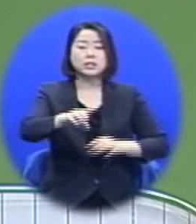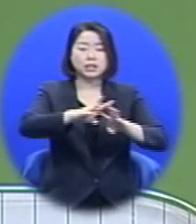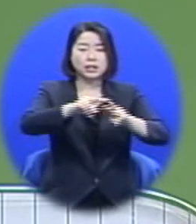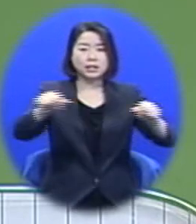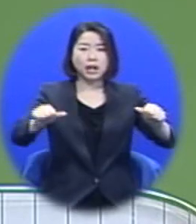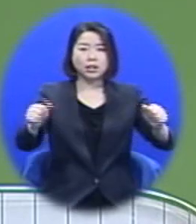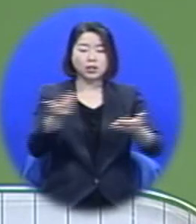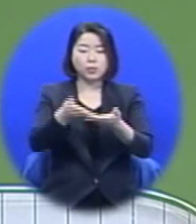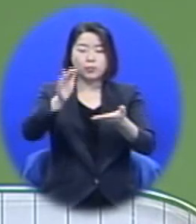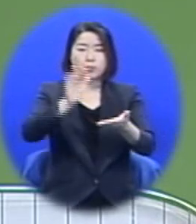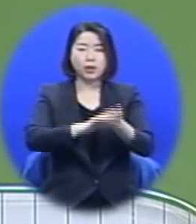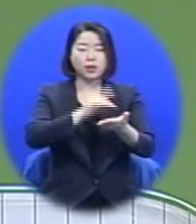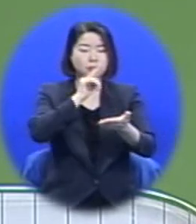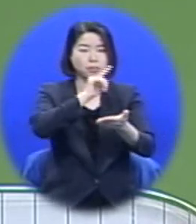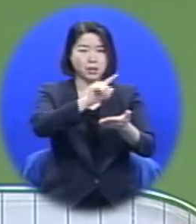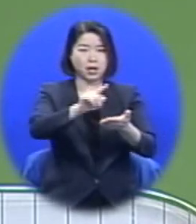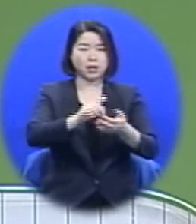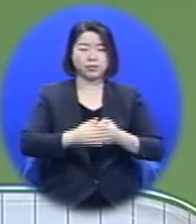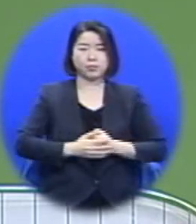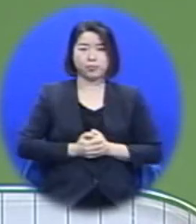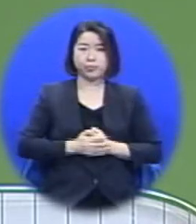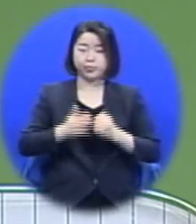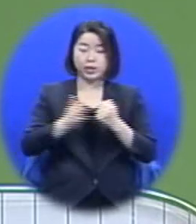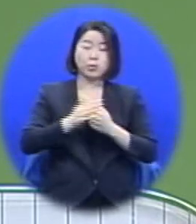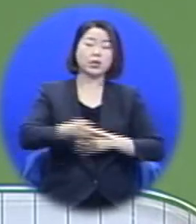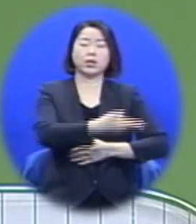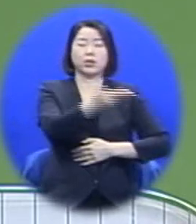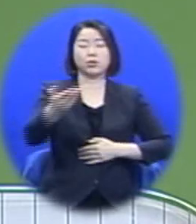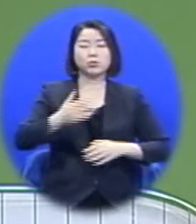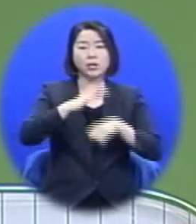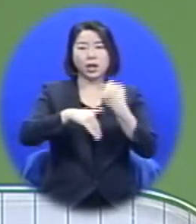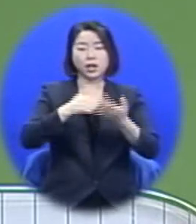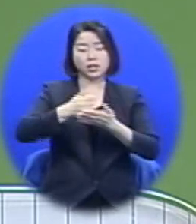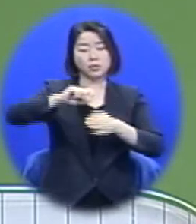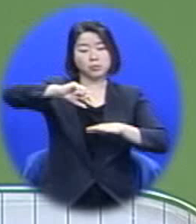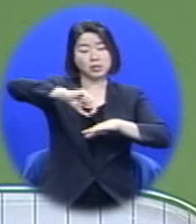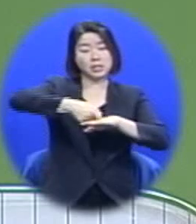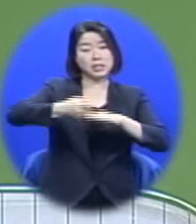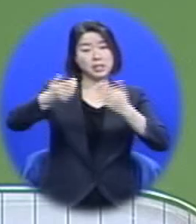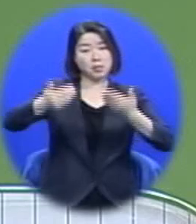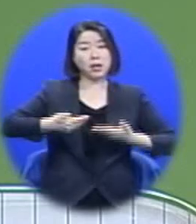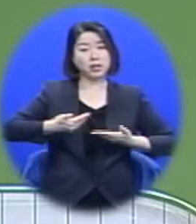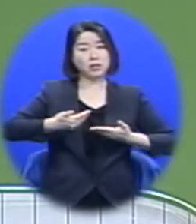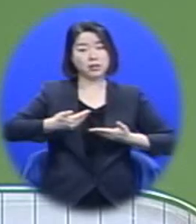지라 그러므로 여러분이 만약에 하나님의 징계를 당한다고